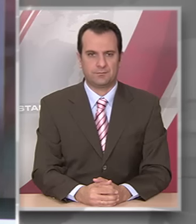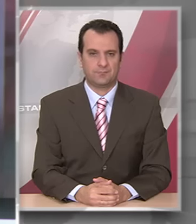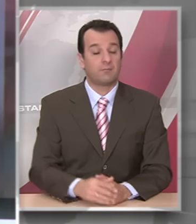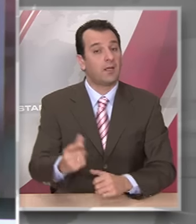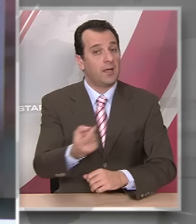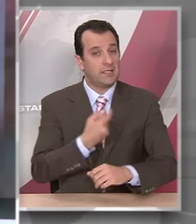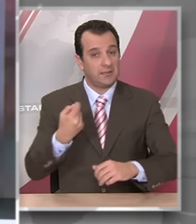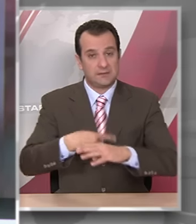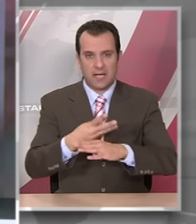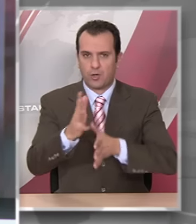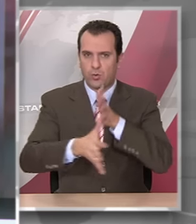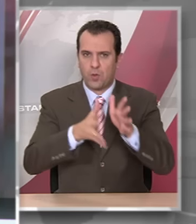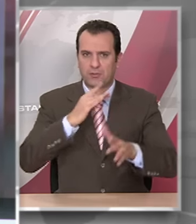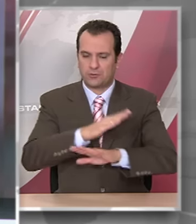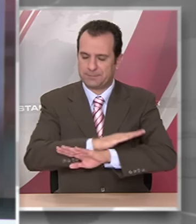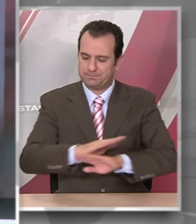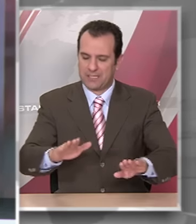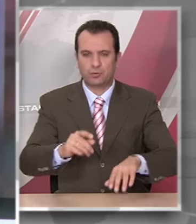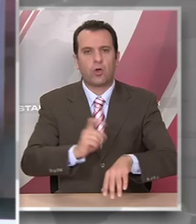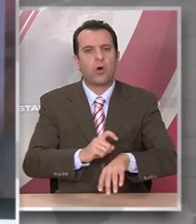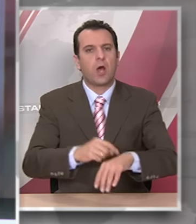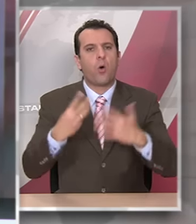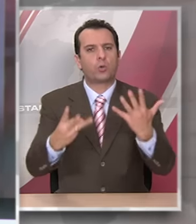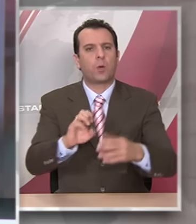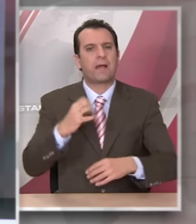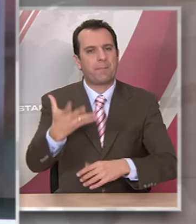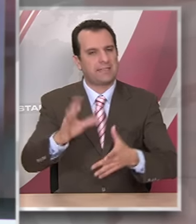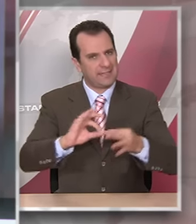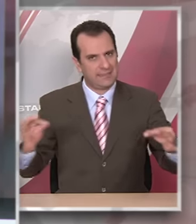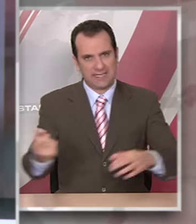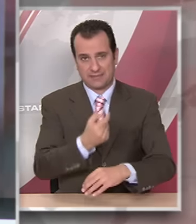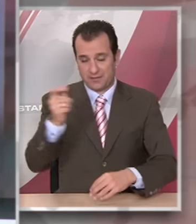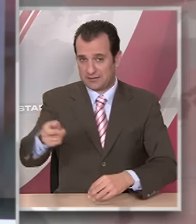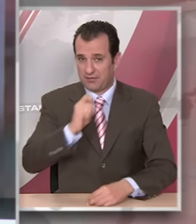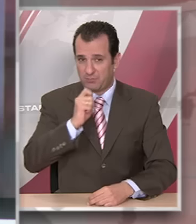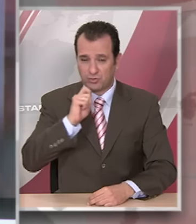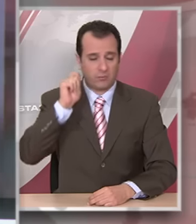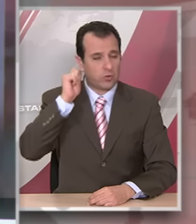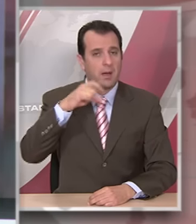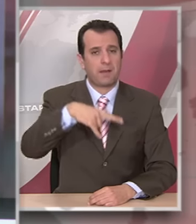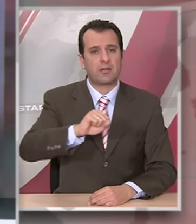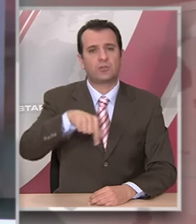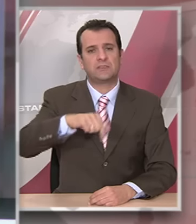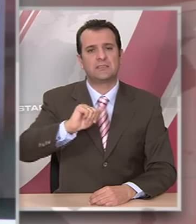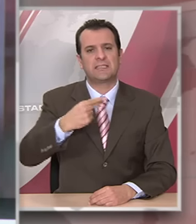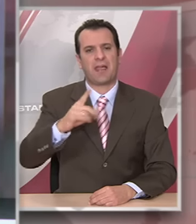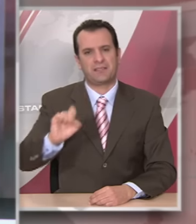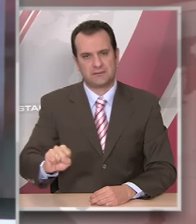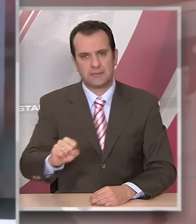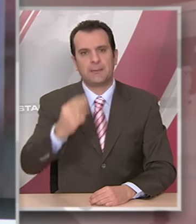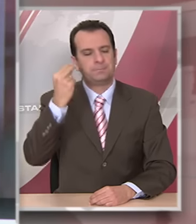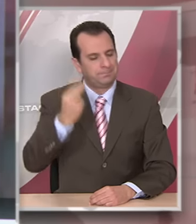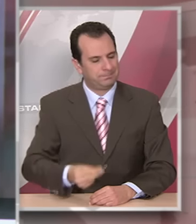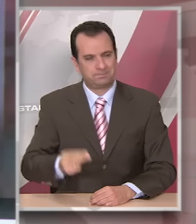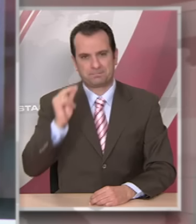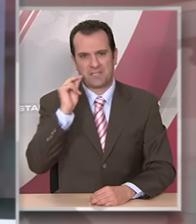Εδώ τελείωσε το απογευματινό δελτίο ειδήσεων του Star Channel. Επόμενη προγραμματισμένη ενημέρωσή σας στο κεντρικό δελτίο στις 8:05 με τον Παναγιώτη Στάθη. Κυρίες